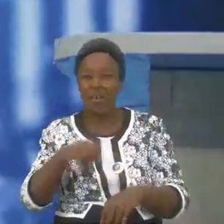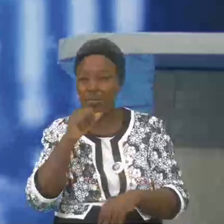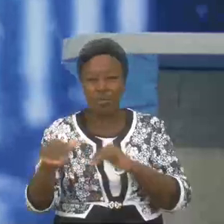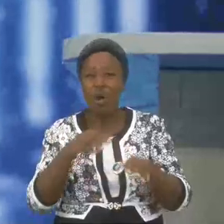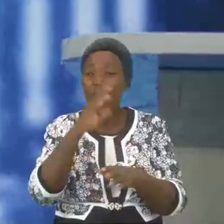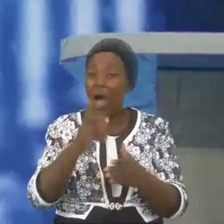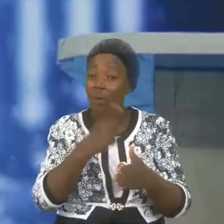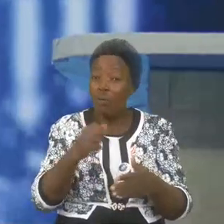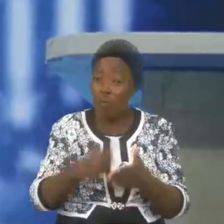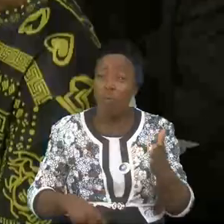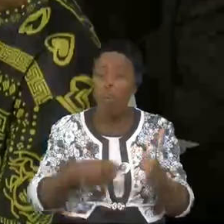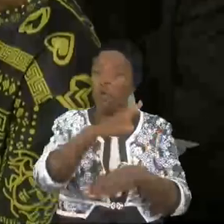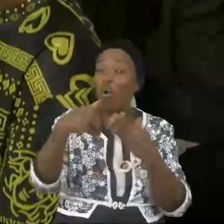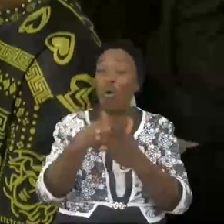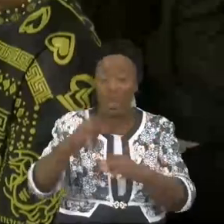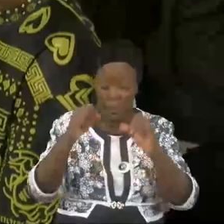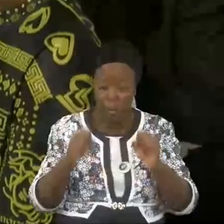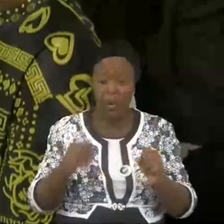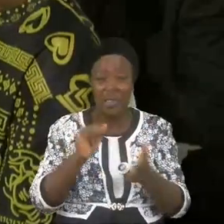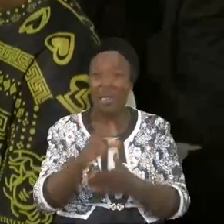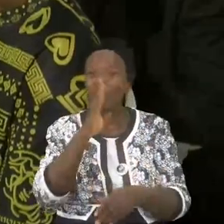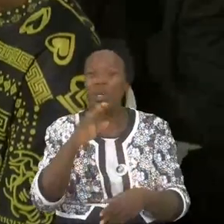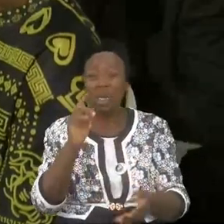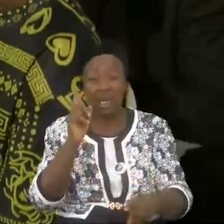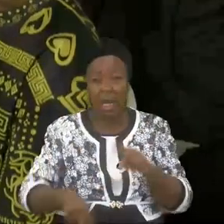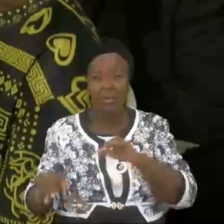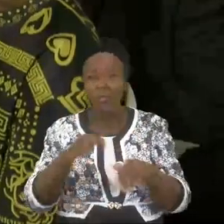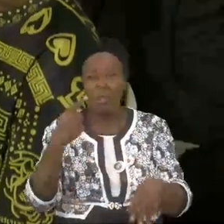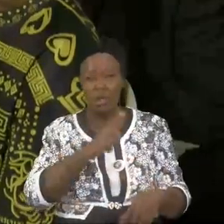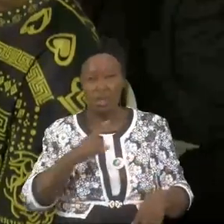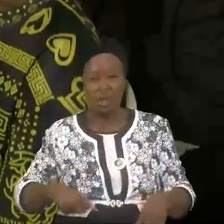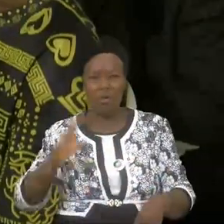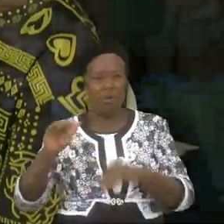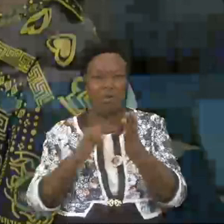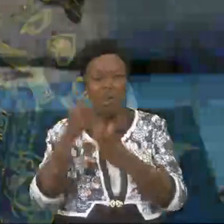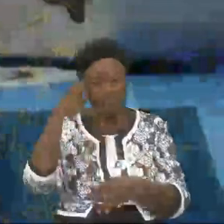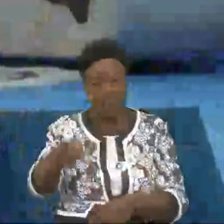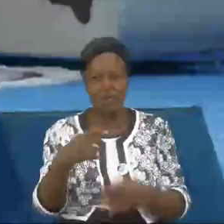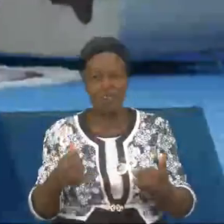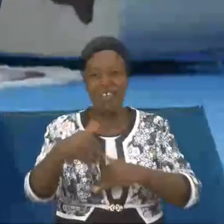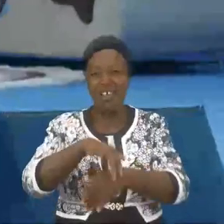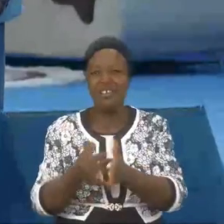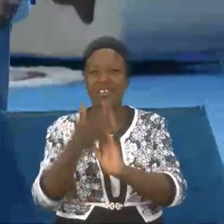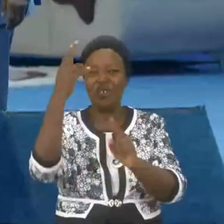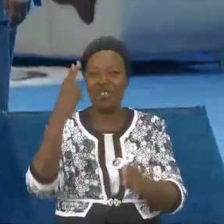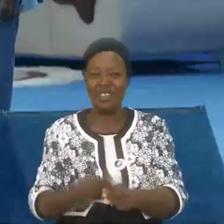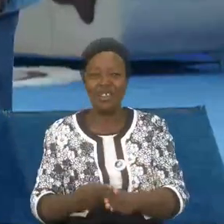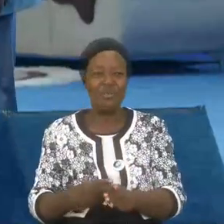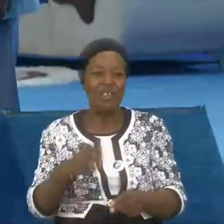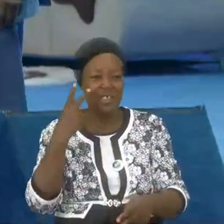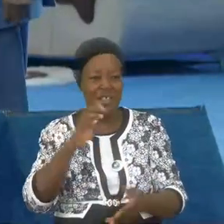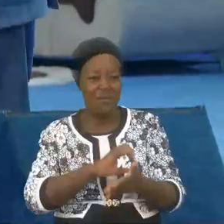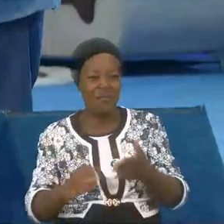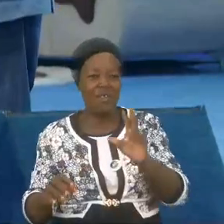et ce que les puissances qui sont ne peuvent pas faire, le Seigneur le fera pour toi ce soir. Verset